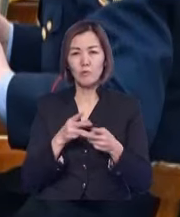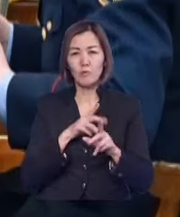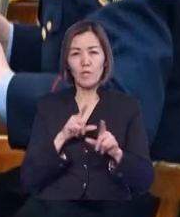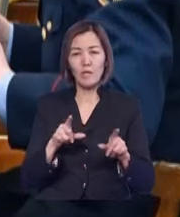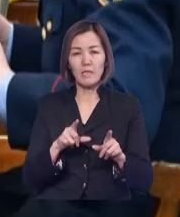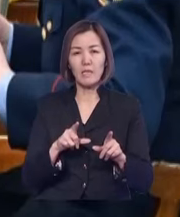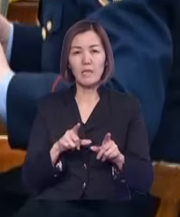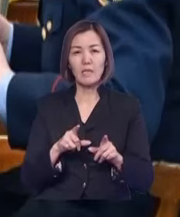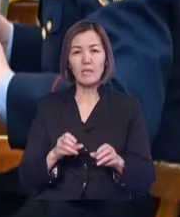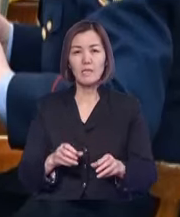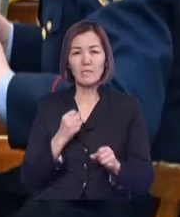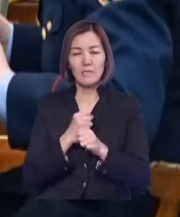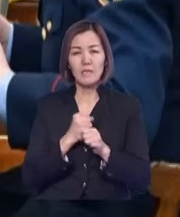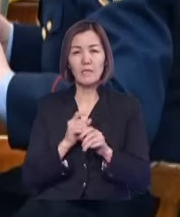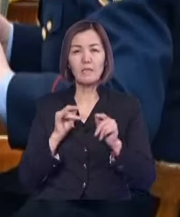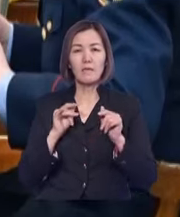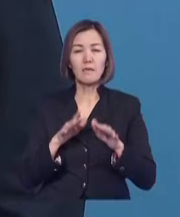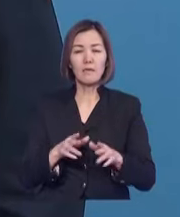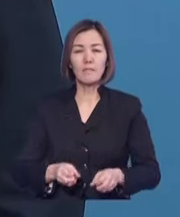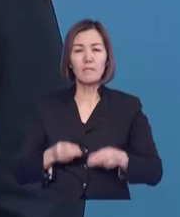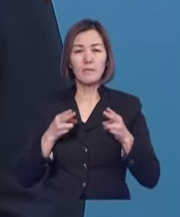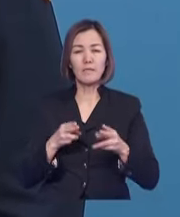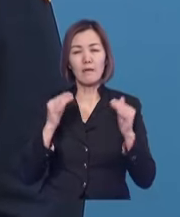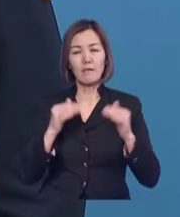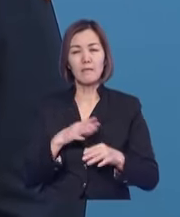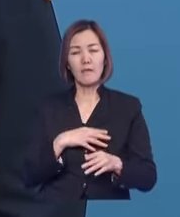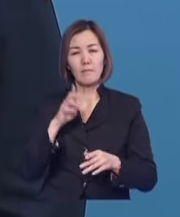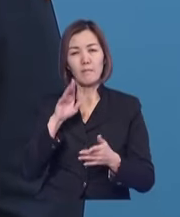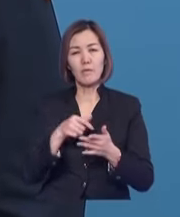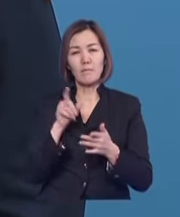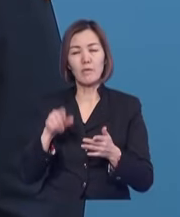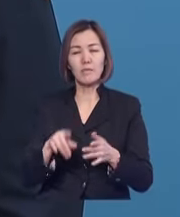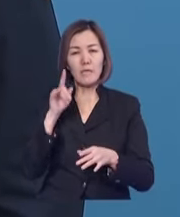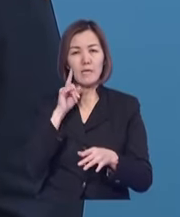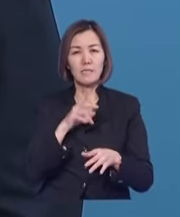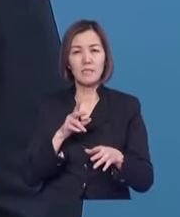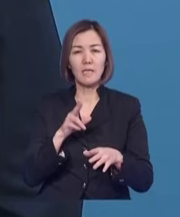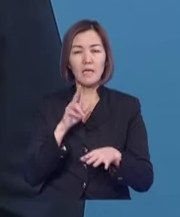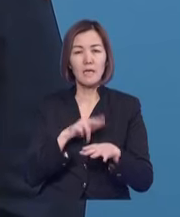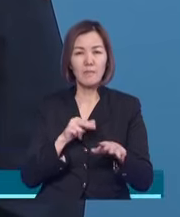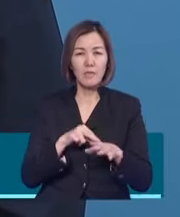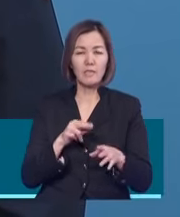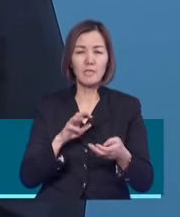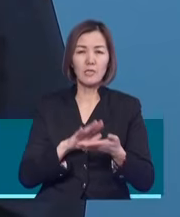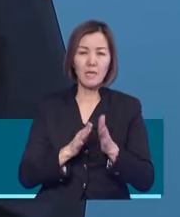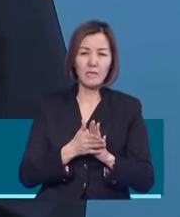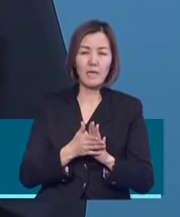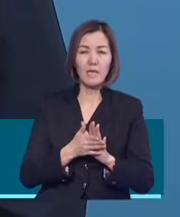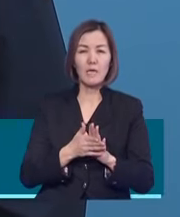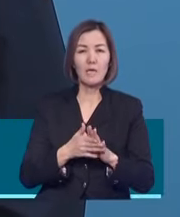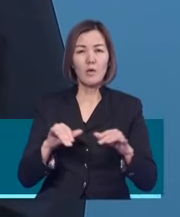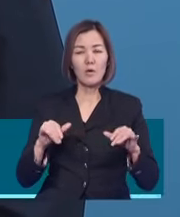істеген қылмыстар айтарлықтай азайған. Мемлекет басшысына елдегі криминогендік ахуал жағдайы бойынша